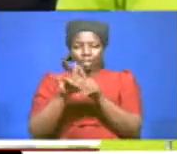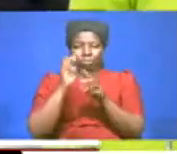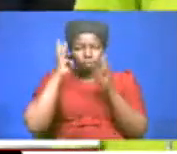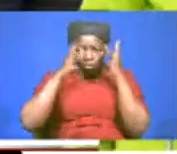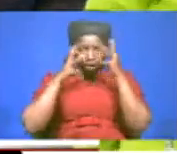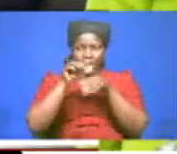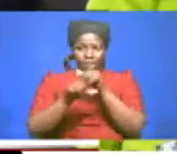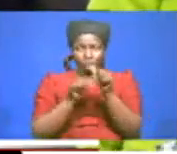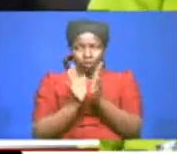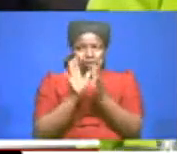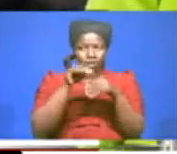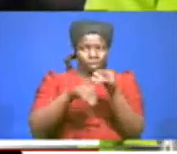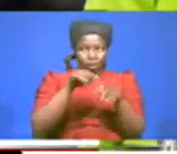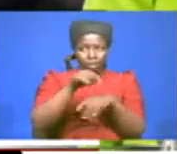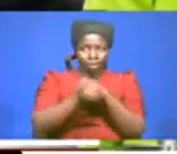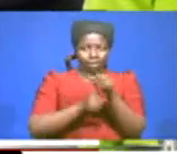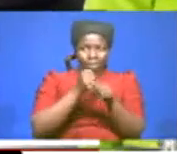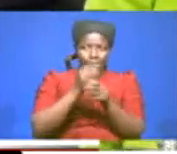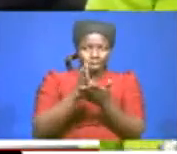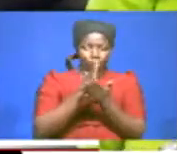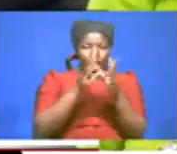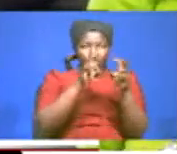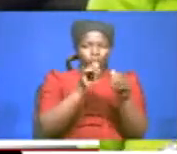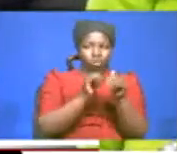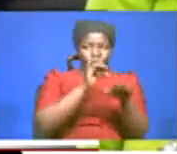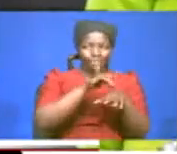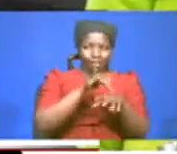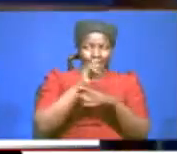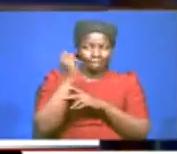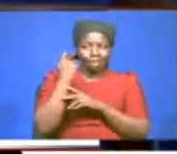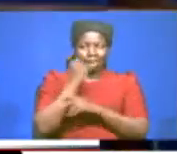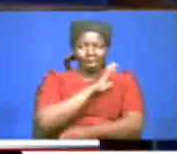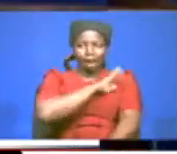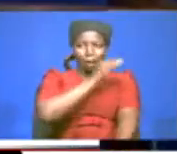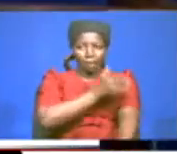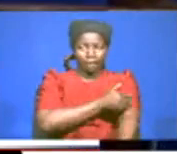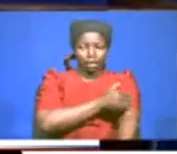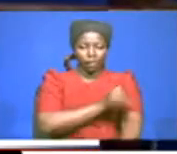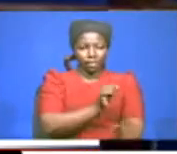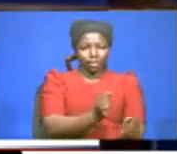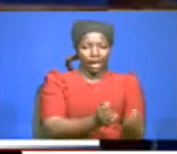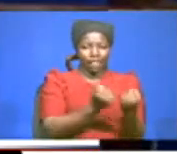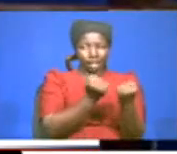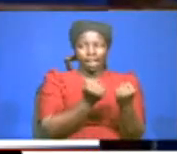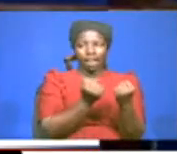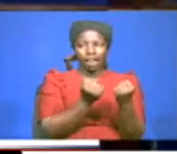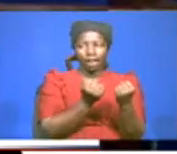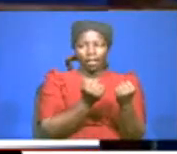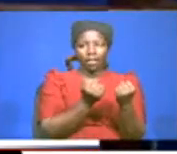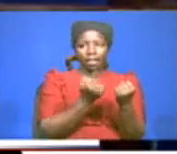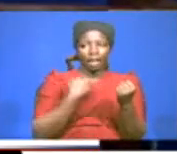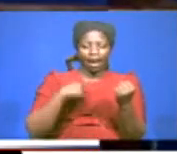mkuu wa mwaka huu ni baadhi ya masuala yaliyoathiri uwezo wa Wakenya wa kuweka akiba. We have picked from there and that's